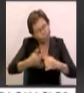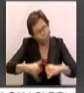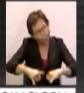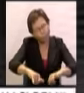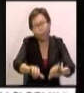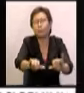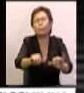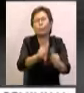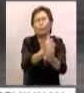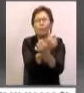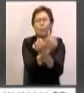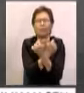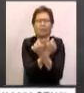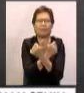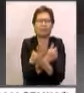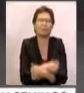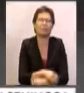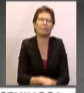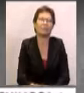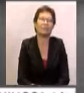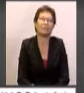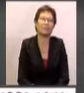selama-lamanya.